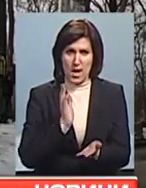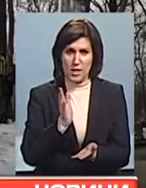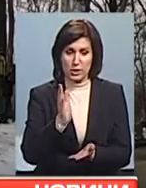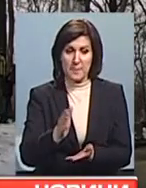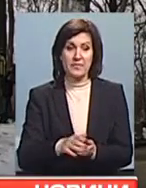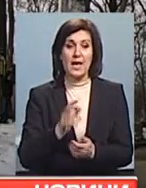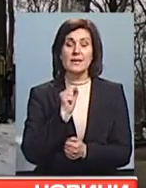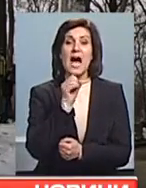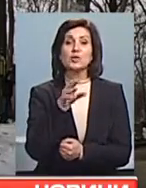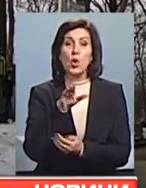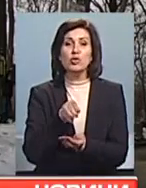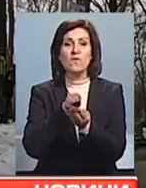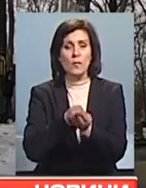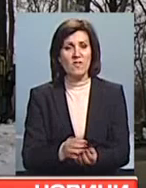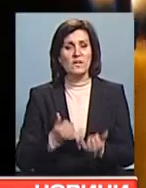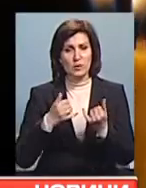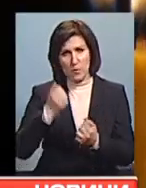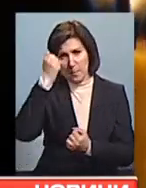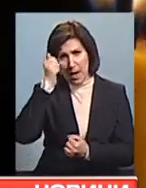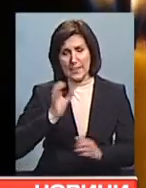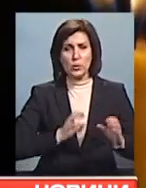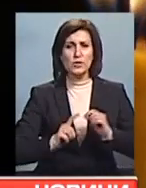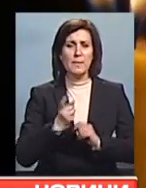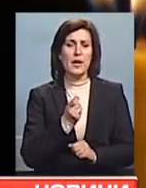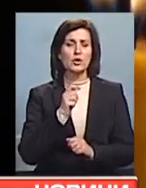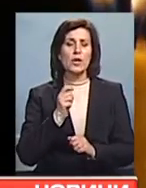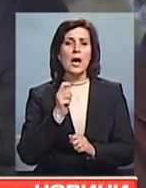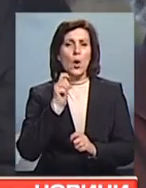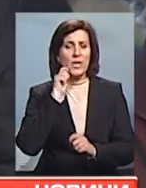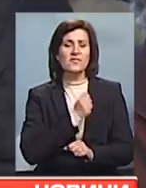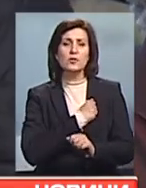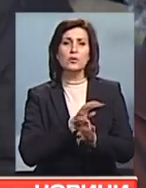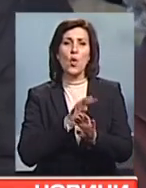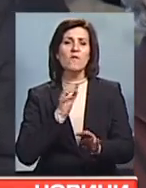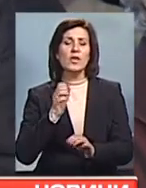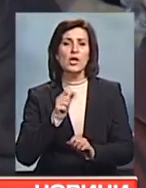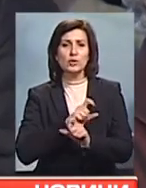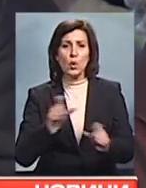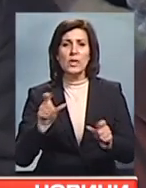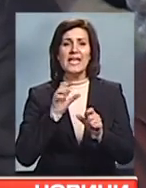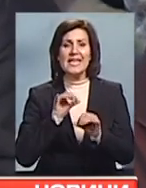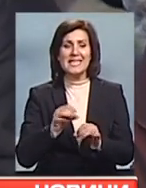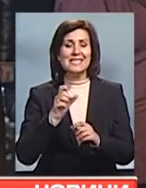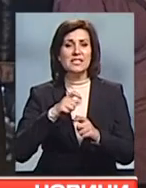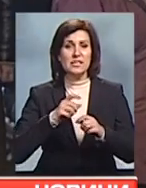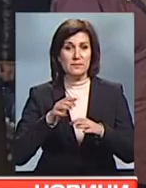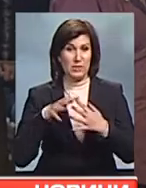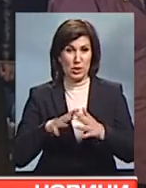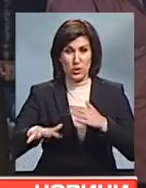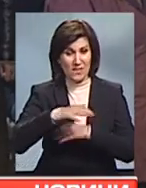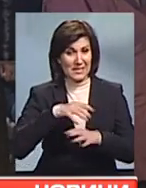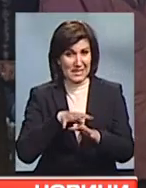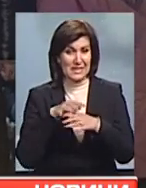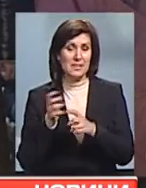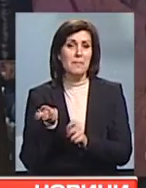на аскольдову могилу вшанувати пам'ять курсантів першої Української військової юнацької школи та бійців помічного курення Січових Стрільців